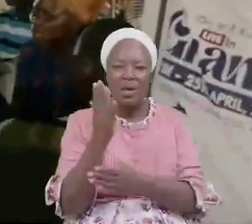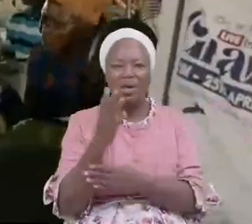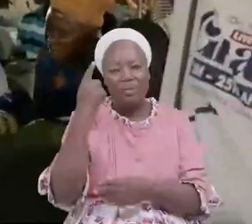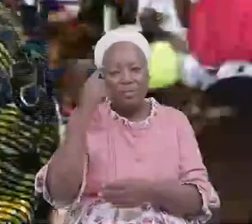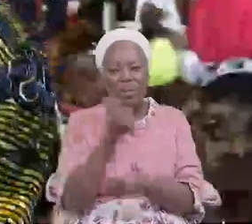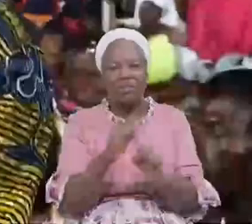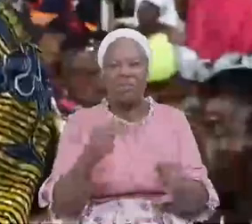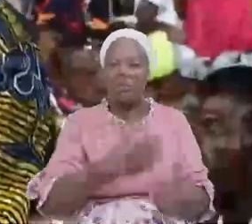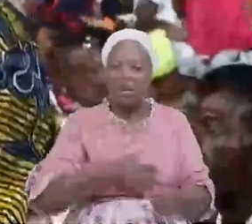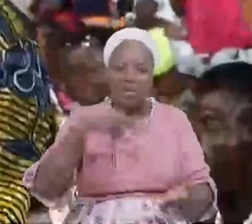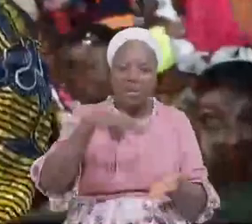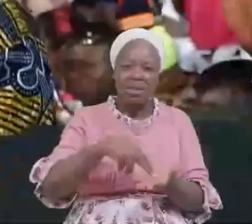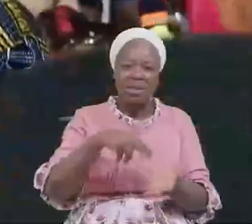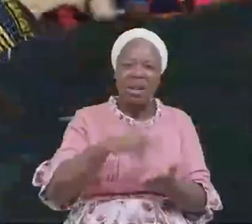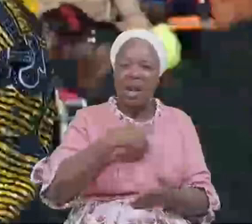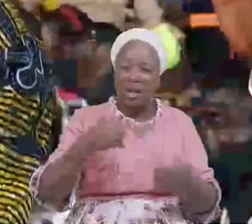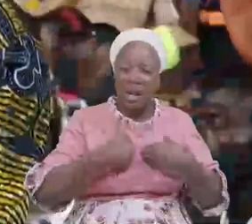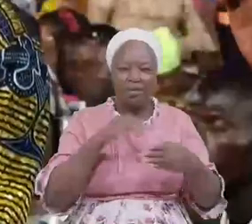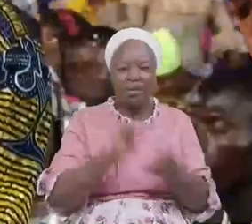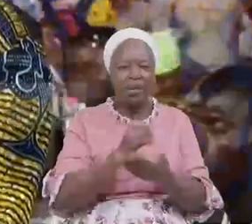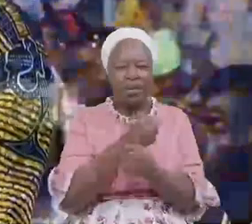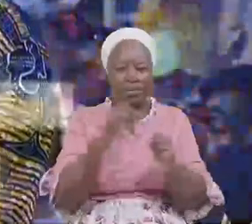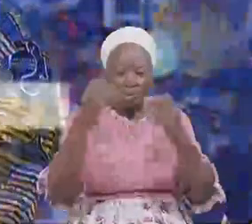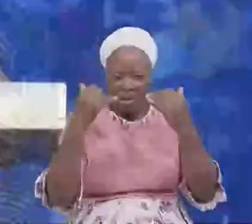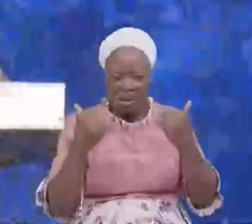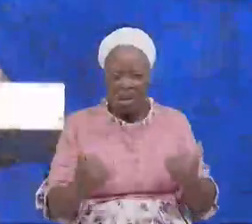mets-toi debout pour recevoir ce salut.